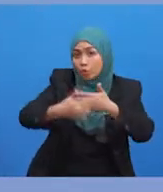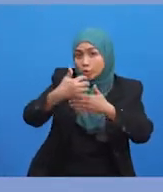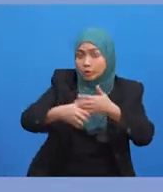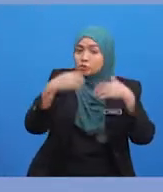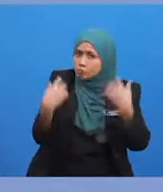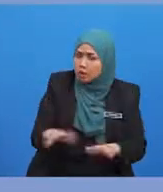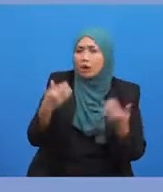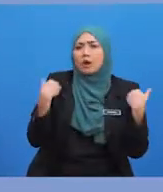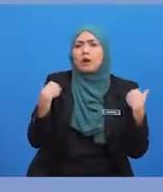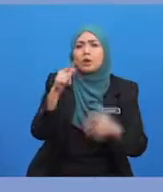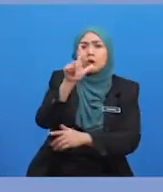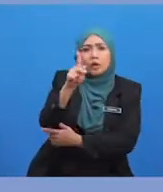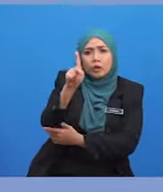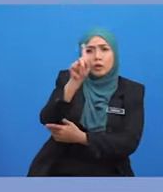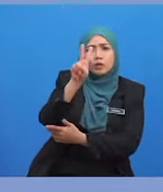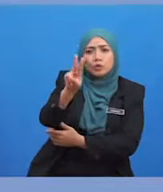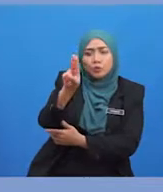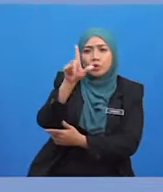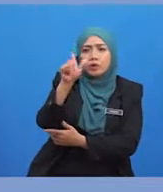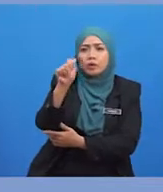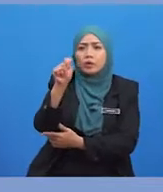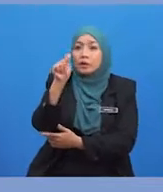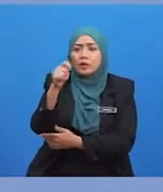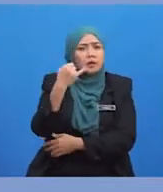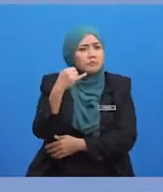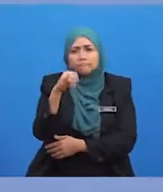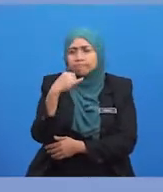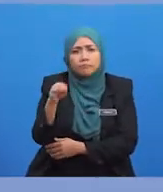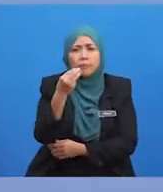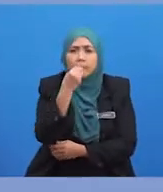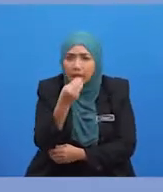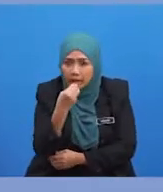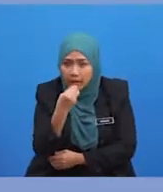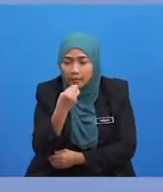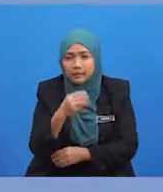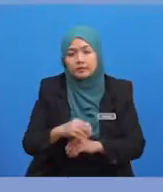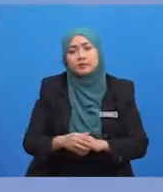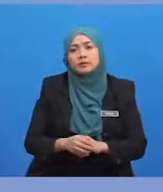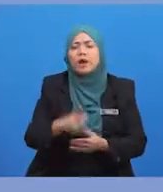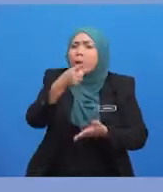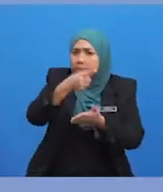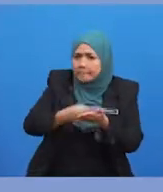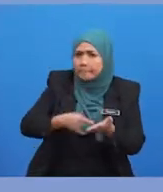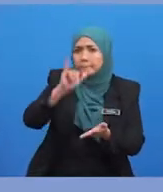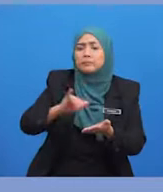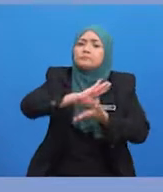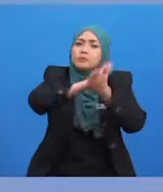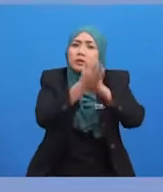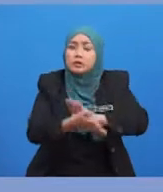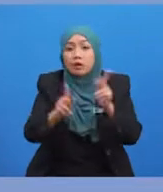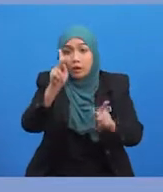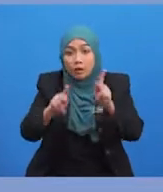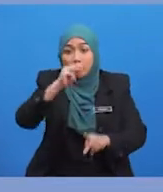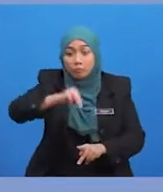berkulat dan tidak boleh dimakan lagi. Apakah yang berlaku sekiranya murid-murid